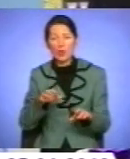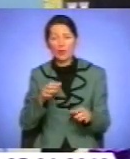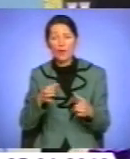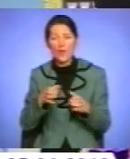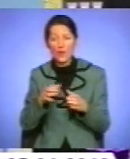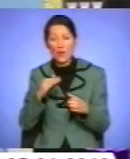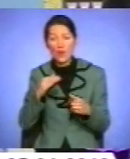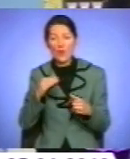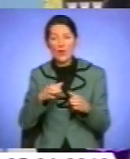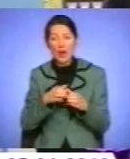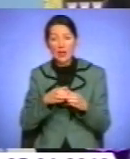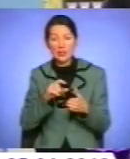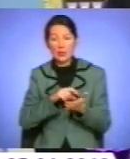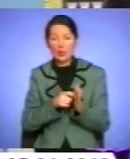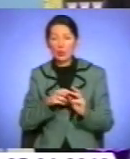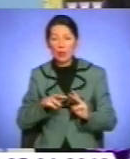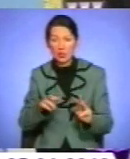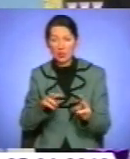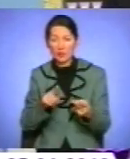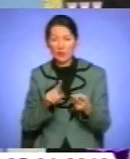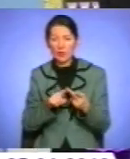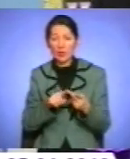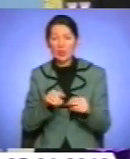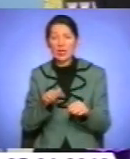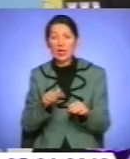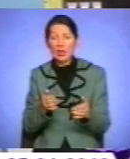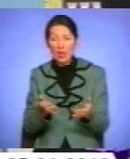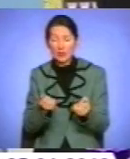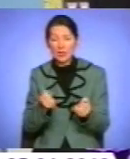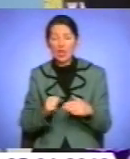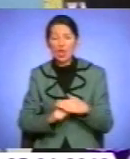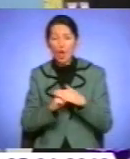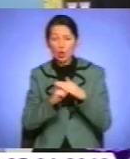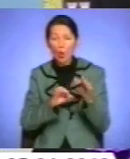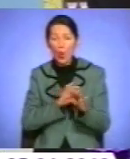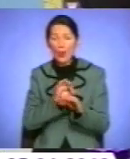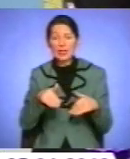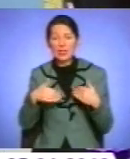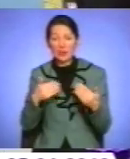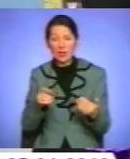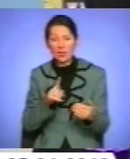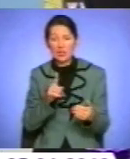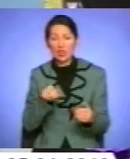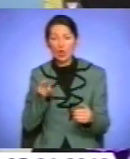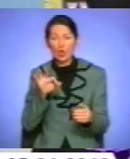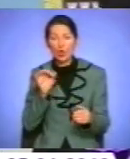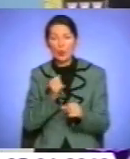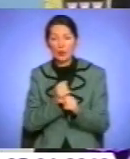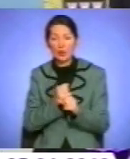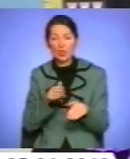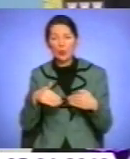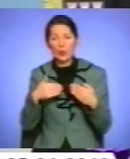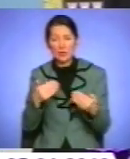міністрів. Друге, схвалити за основу проект звернення з допрацюваннями, з